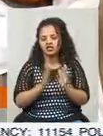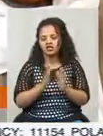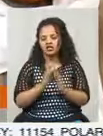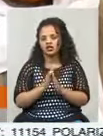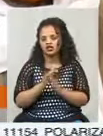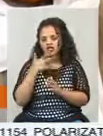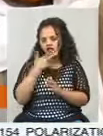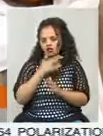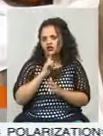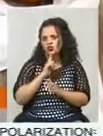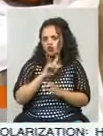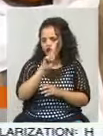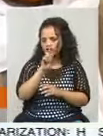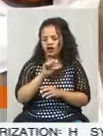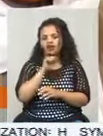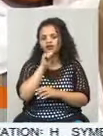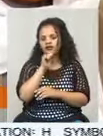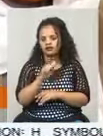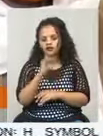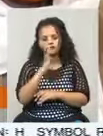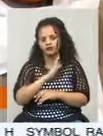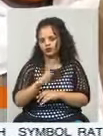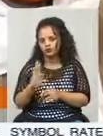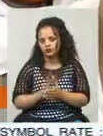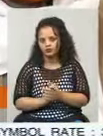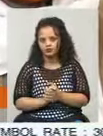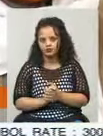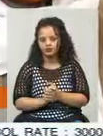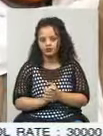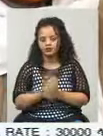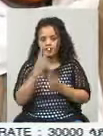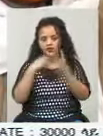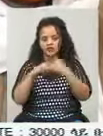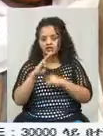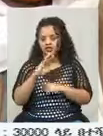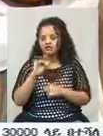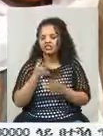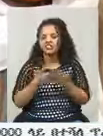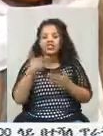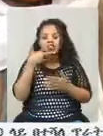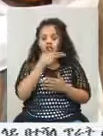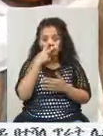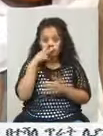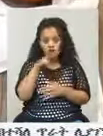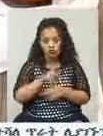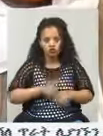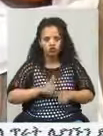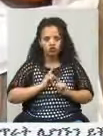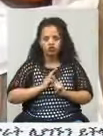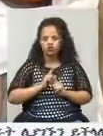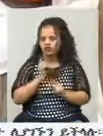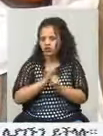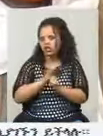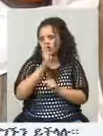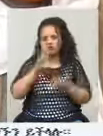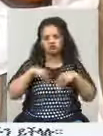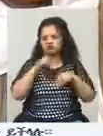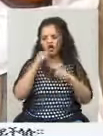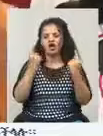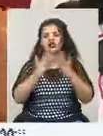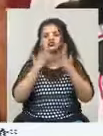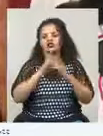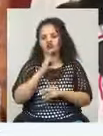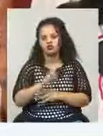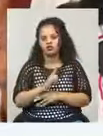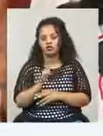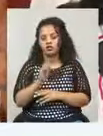የሱናው ግርዛት ነው ወይ? አይደለም፣ በፍጹም። ነቢዩ ሰለላሁ ዐለይሂ ወሰለም ይሄን ግርዛት ቢያዩ ኖሮ ሐራም ነው ይሉት ነበር። አሁን የሚደረገው